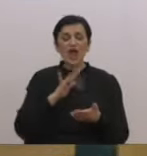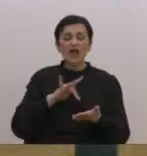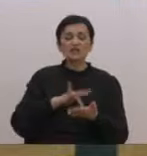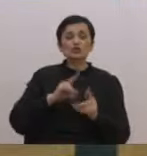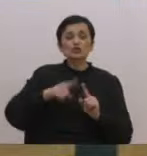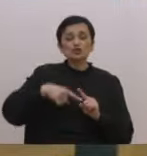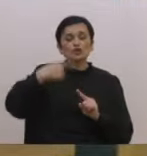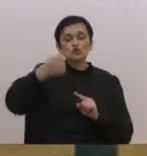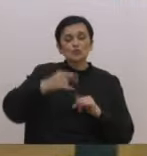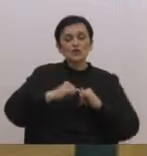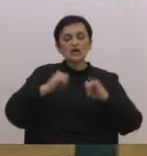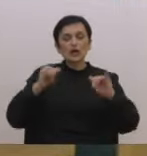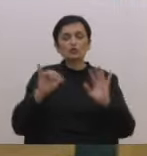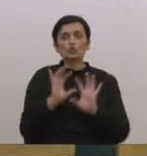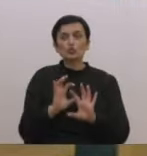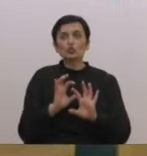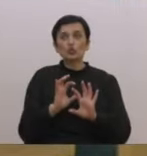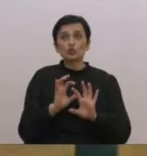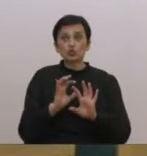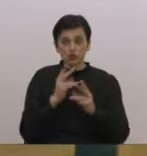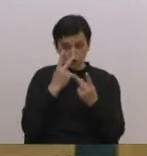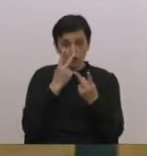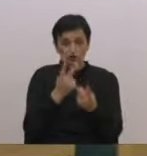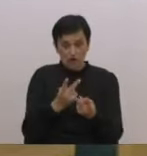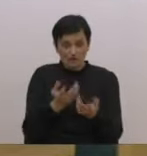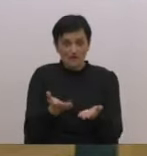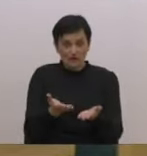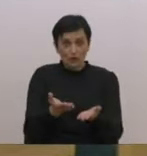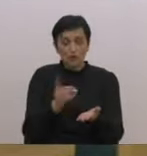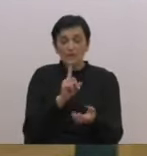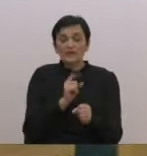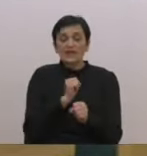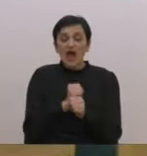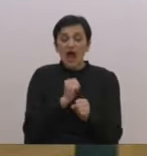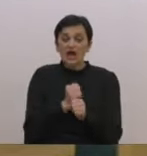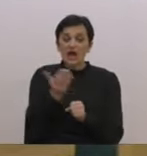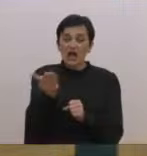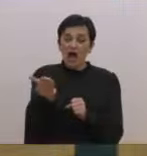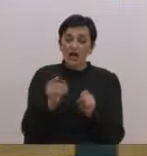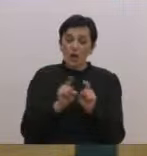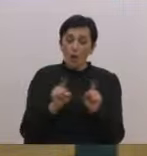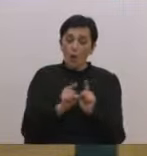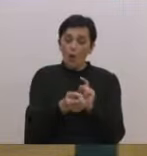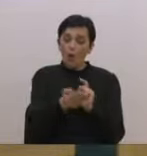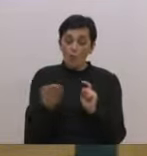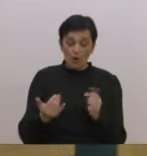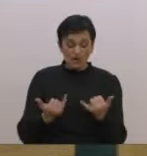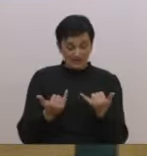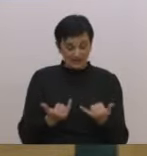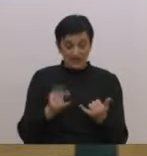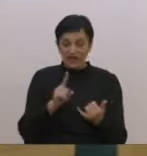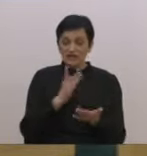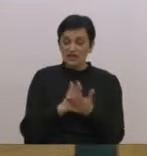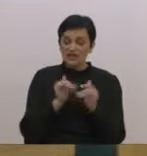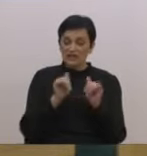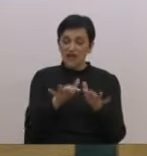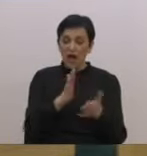შემდგომი განვითარების უზრუნველყოფას? შევხედოთ ამას, რა გააკეთეს ჩვენმა ოპონენტებმა, დღეს რით არიან